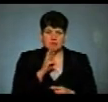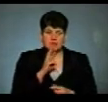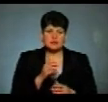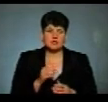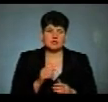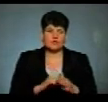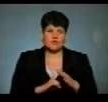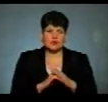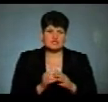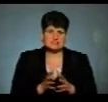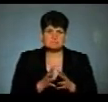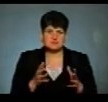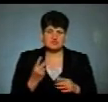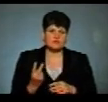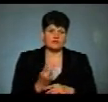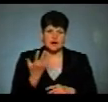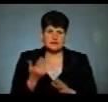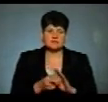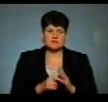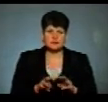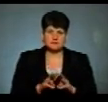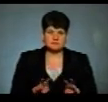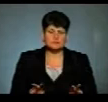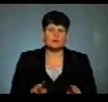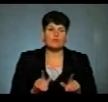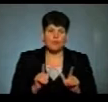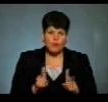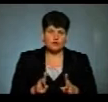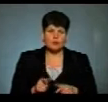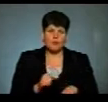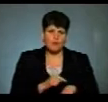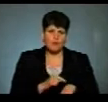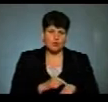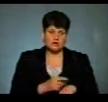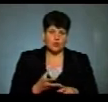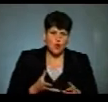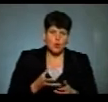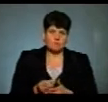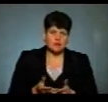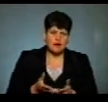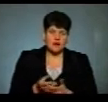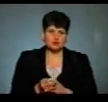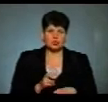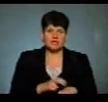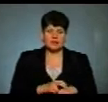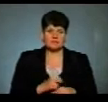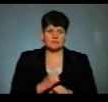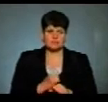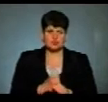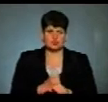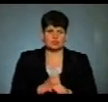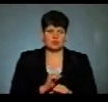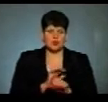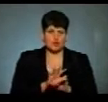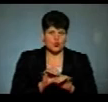збільшать вдвічі, і Кабмін також погодив погодинну оплату тим лікарям, які працюють з хворими на